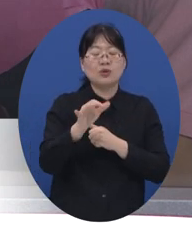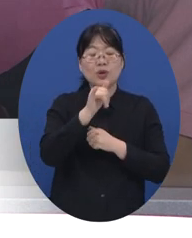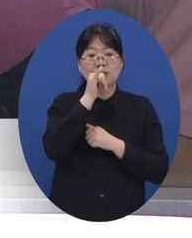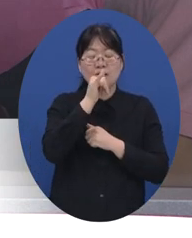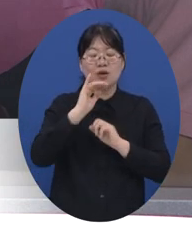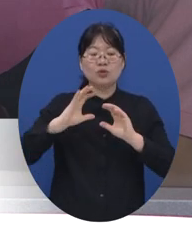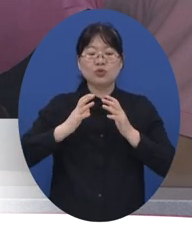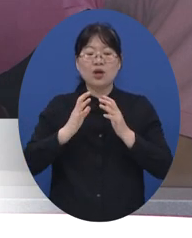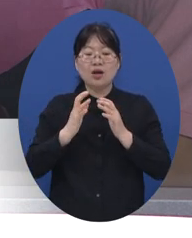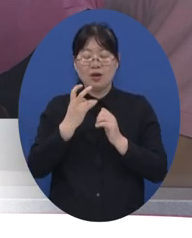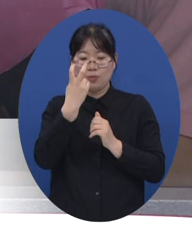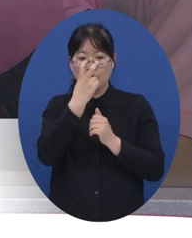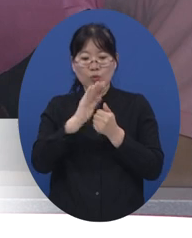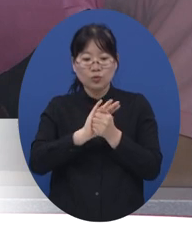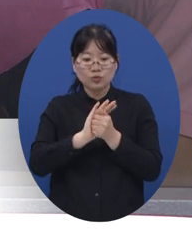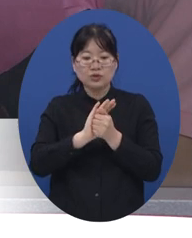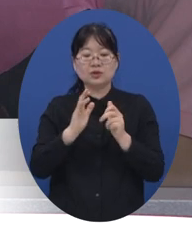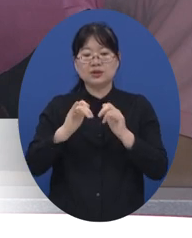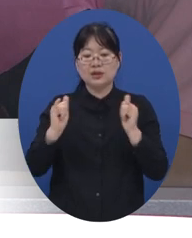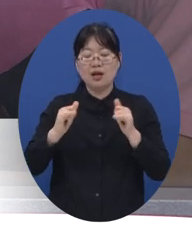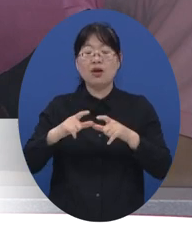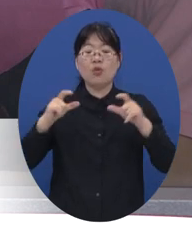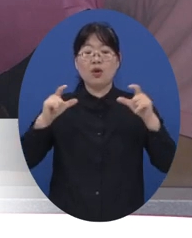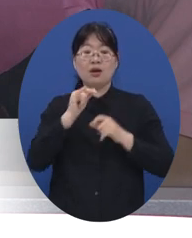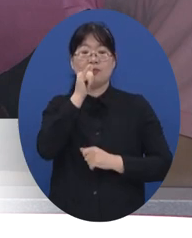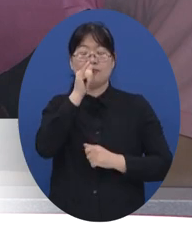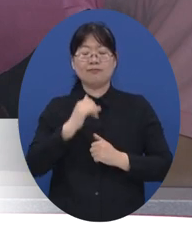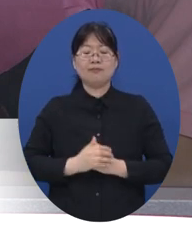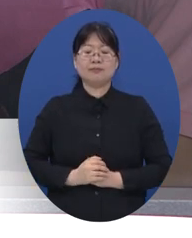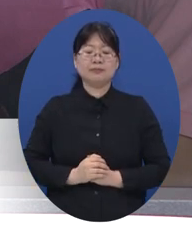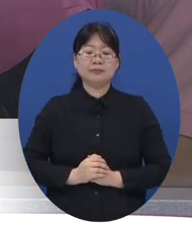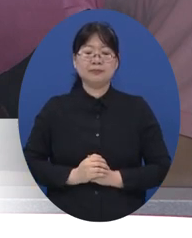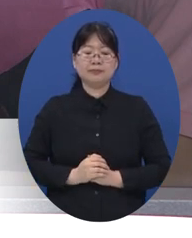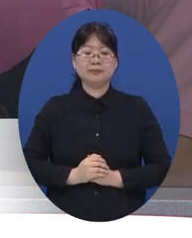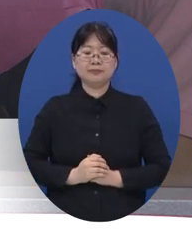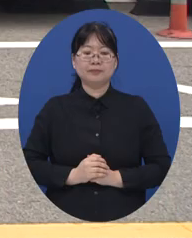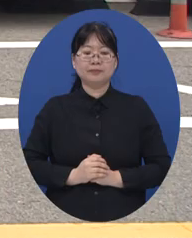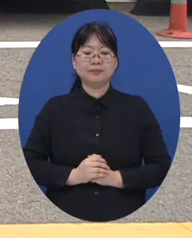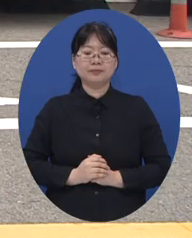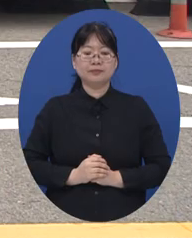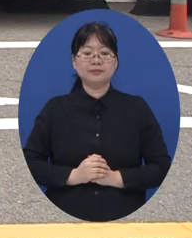대상이 국가 보험사 까지 확대됐습니다 최창수 기자입니다